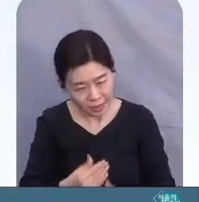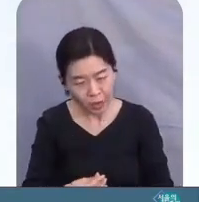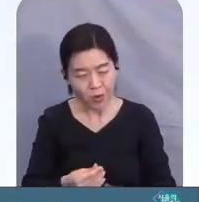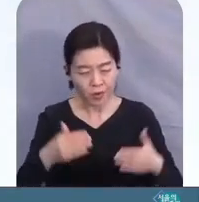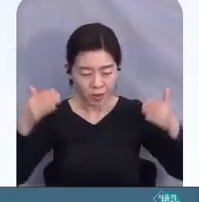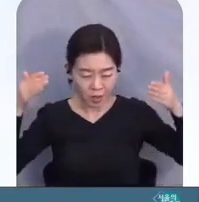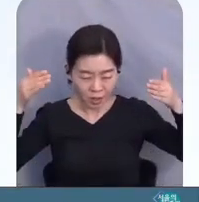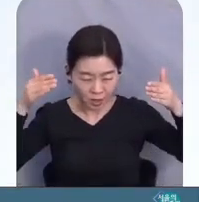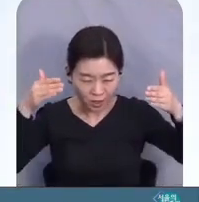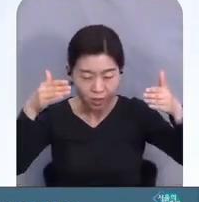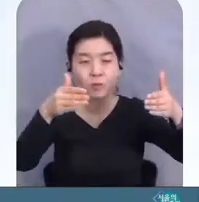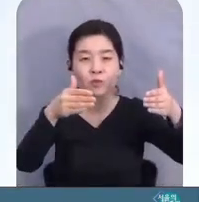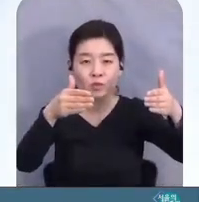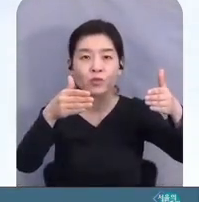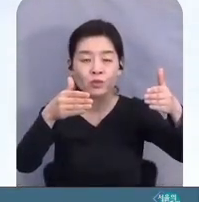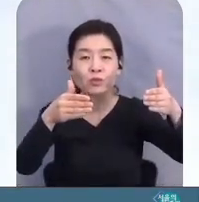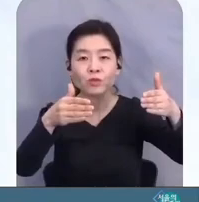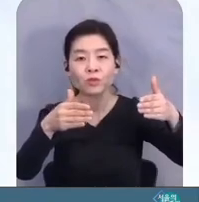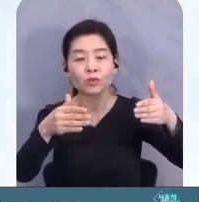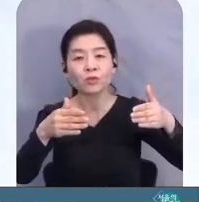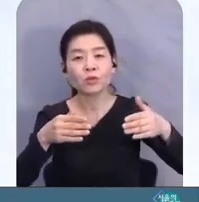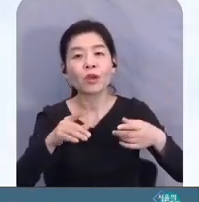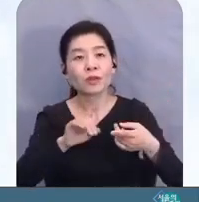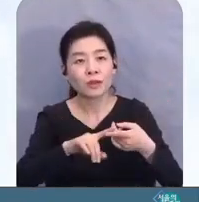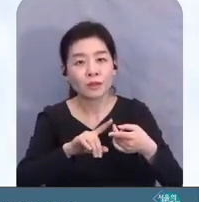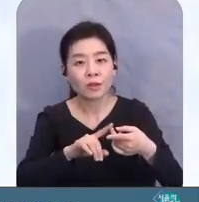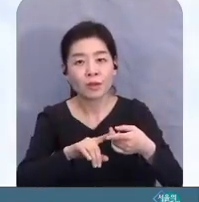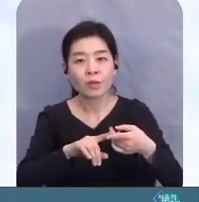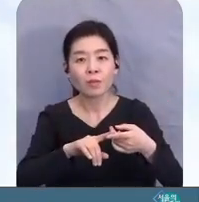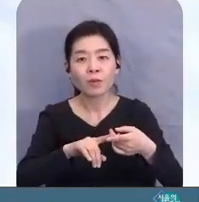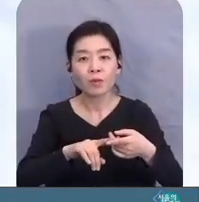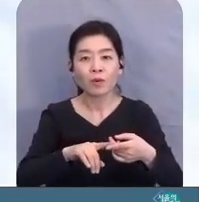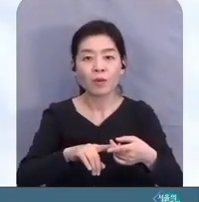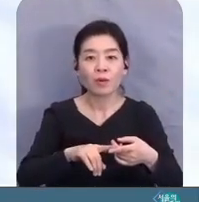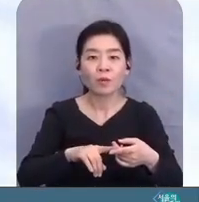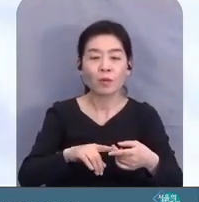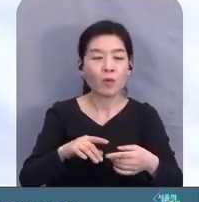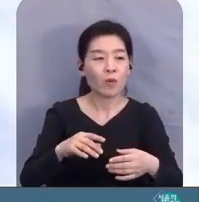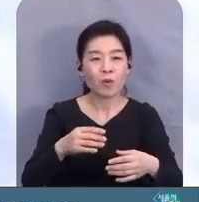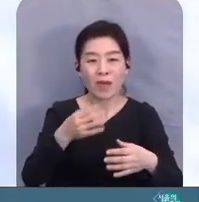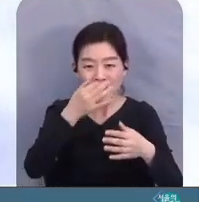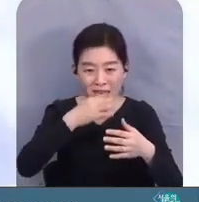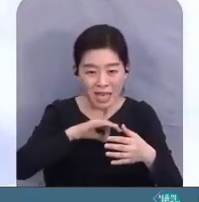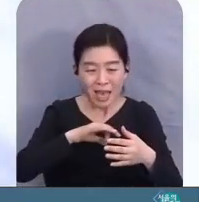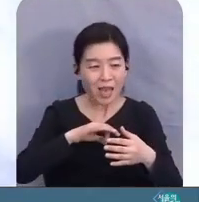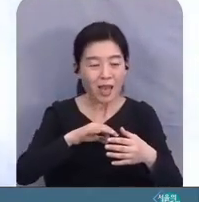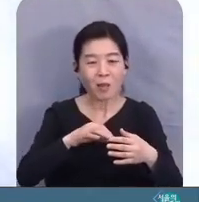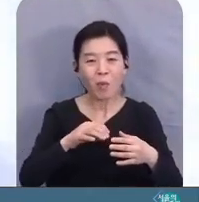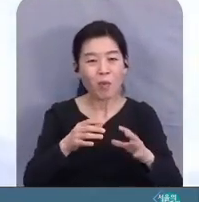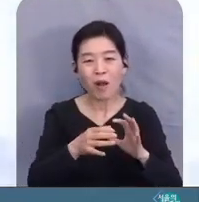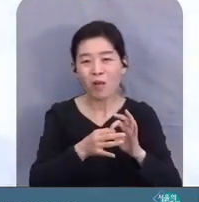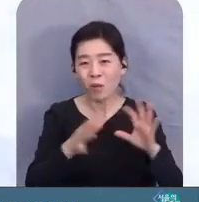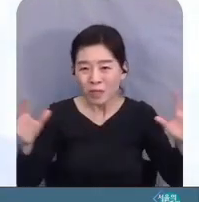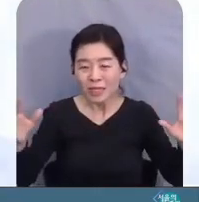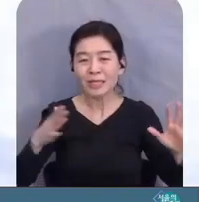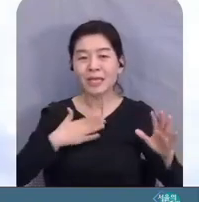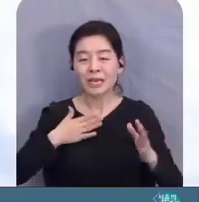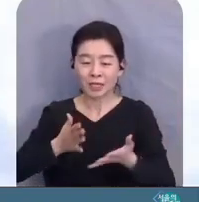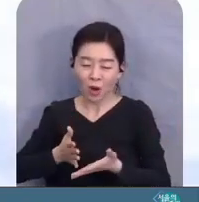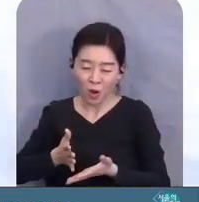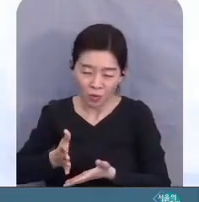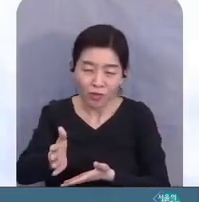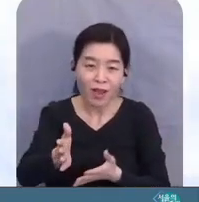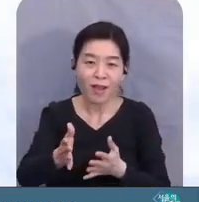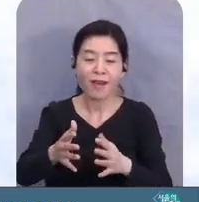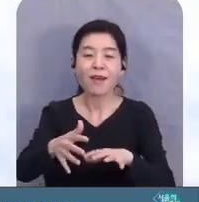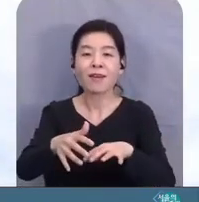두고 어떤 이해관계를 떠나서 NGO 활동을 하고 있는 전문가 단체 원자력 안전과